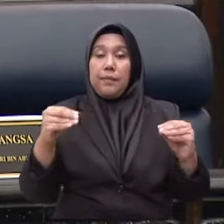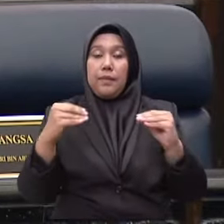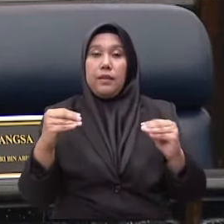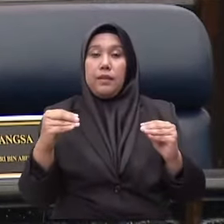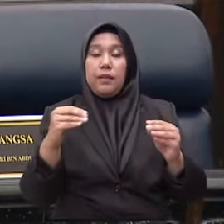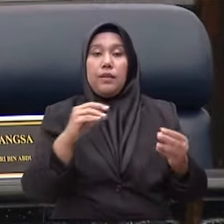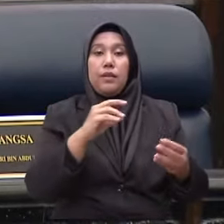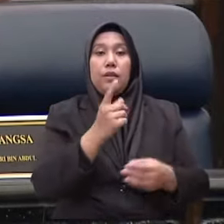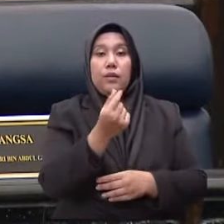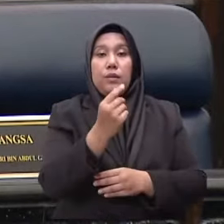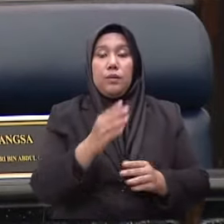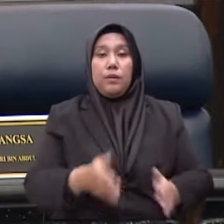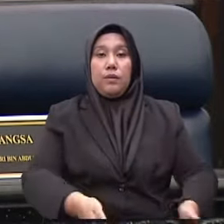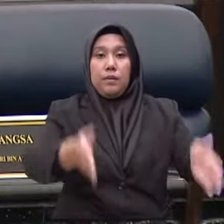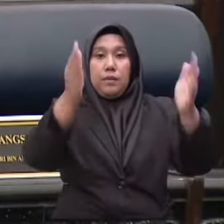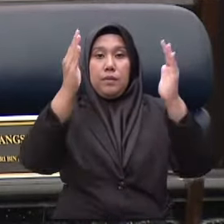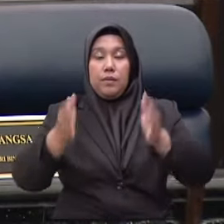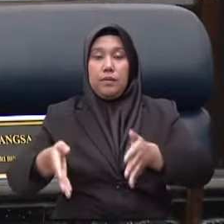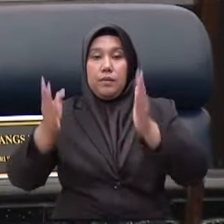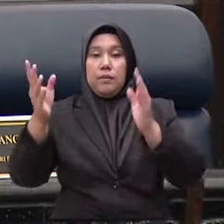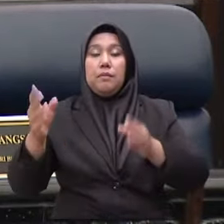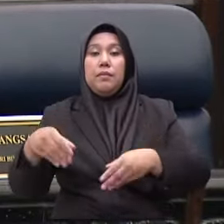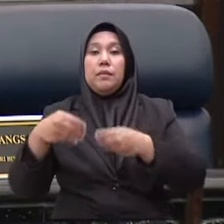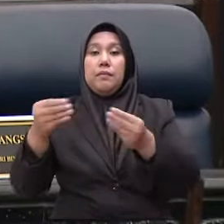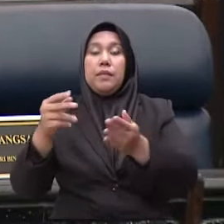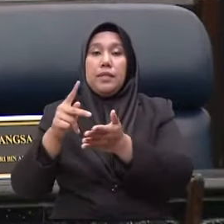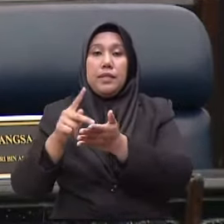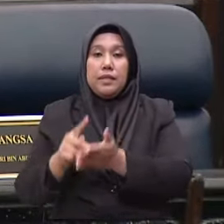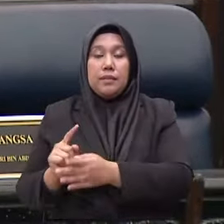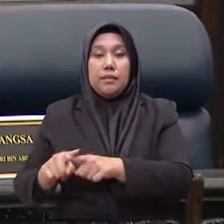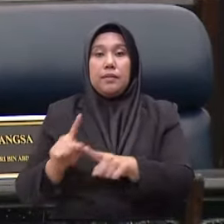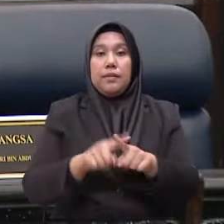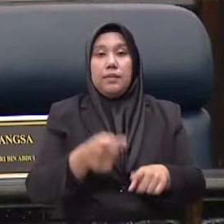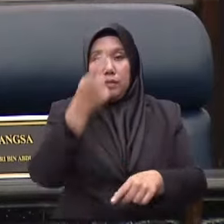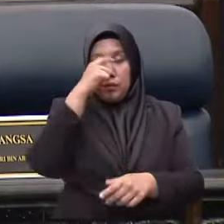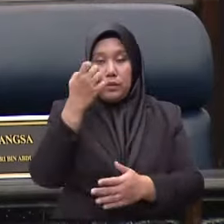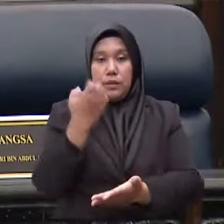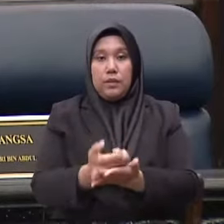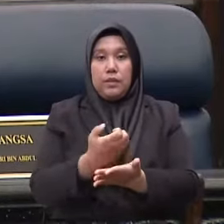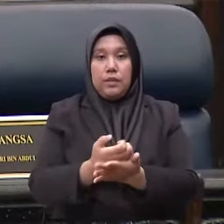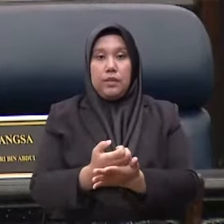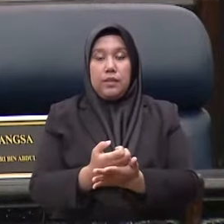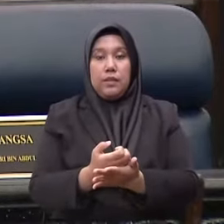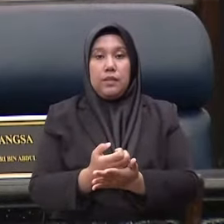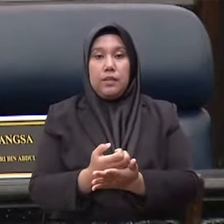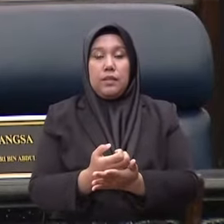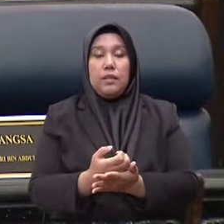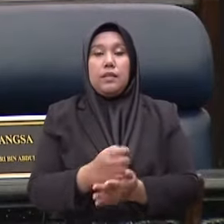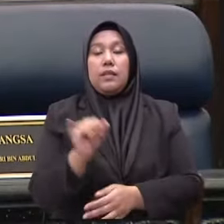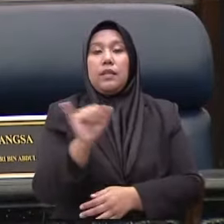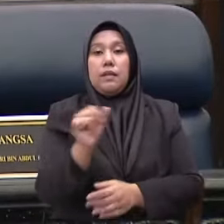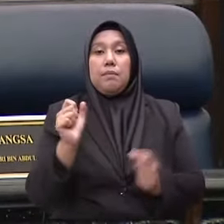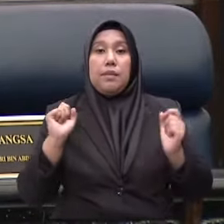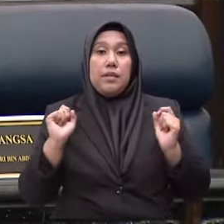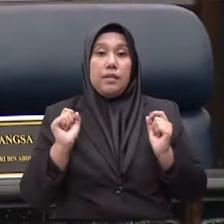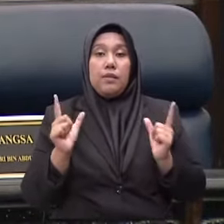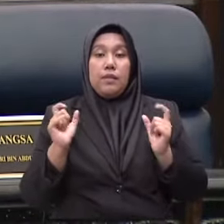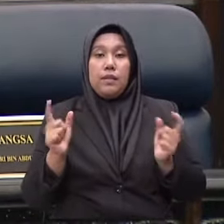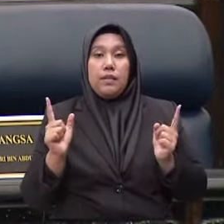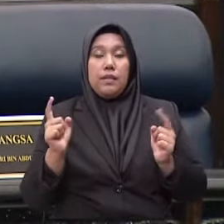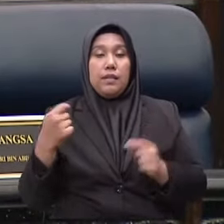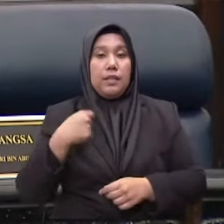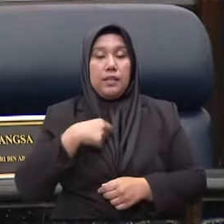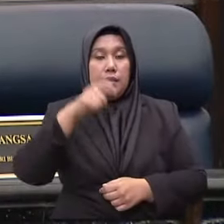dengan memberi multiply effect dalam ekonomi begitu juga dalam sektor swasta dalam sektor swasta kita juga